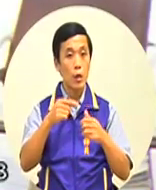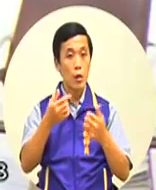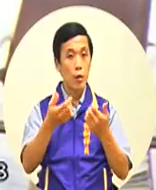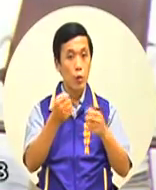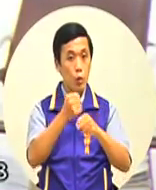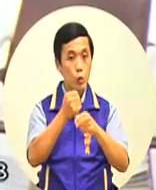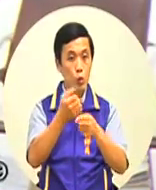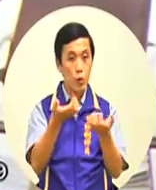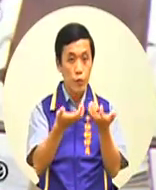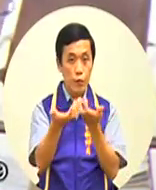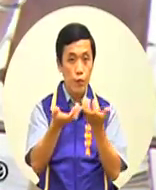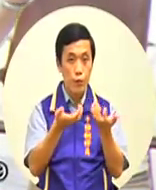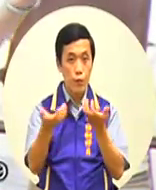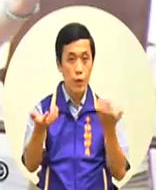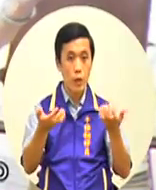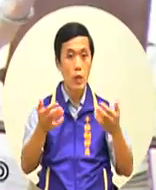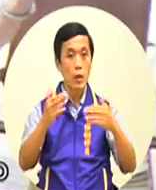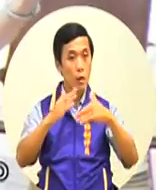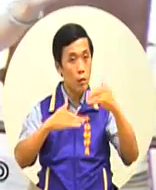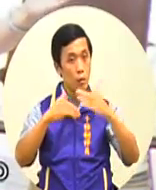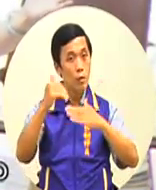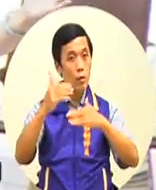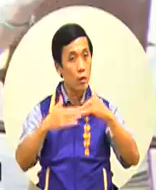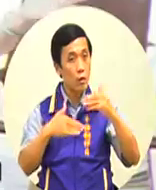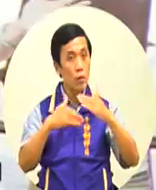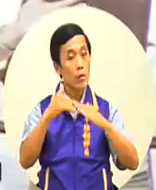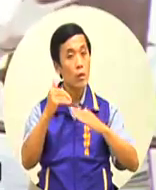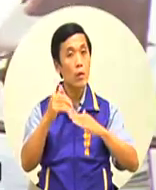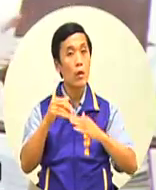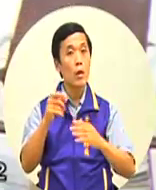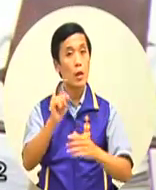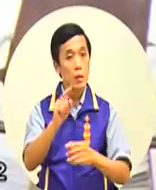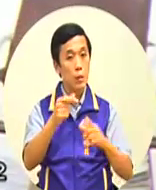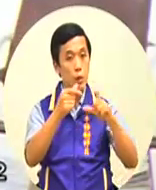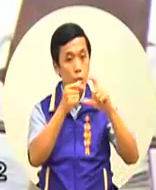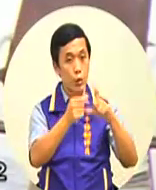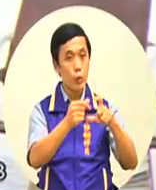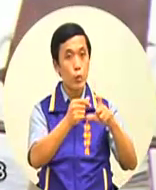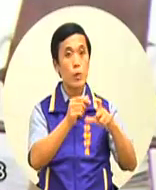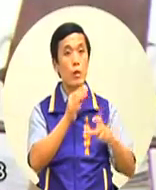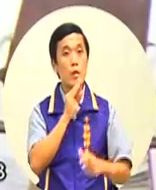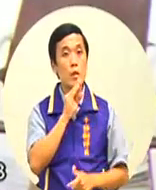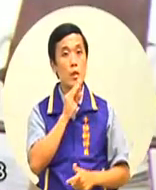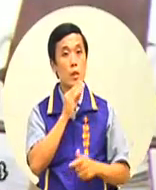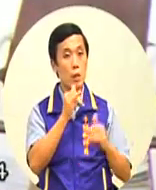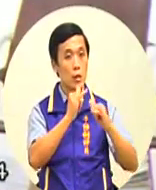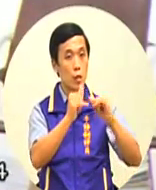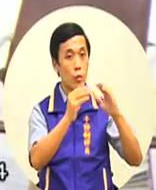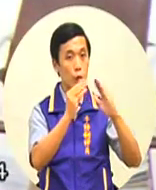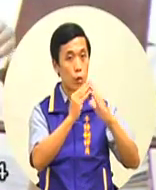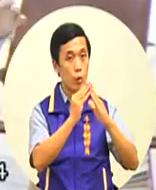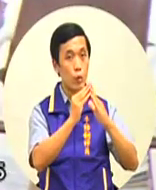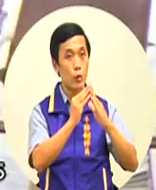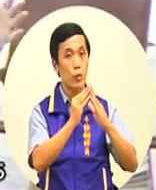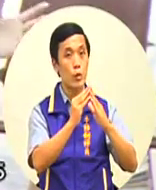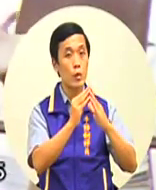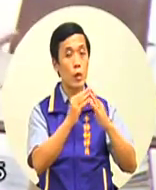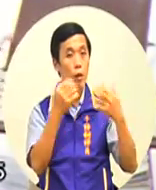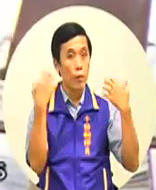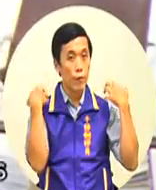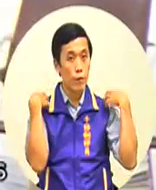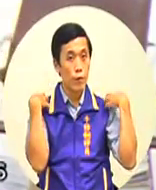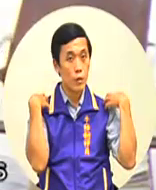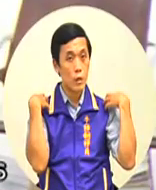那是不是你们哪一个哪一区属于我们社会局 是 的负责